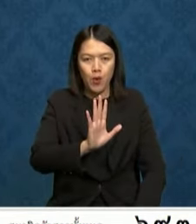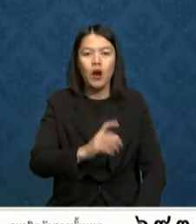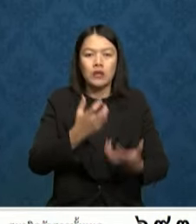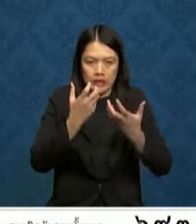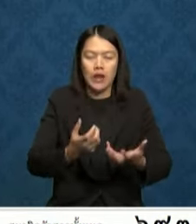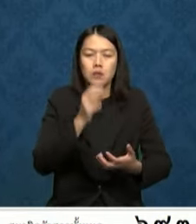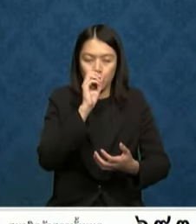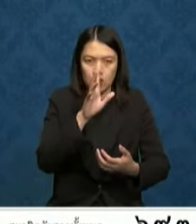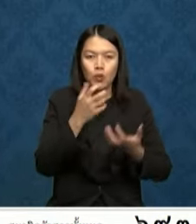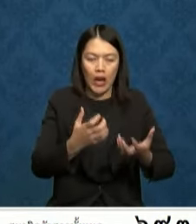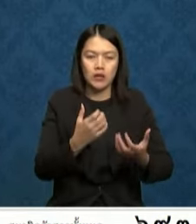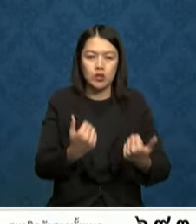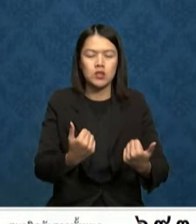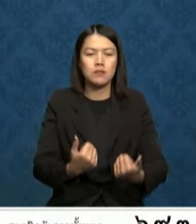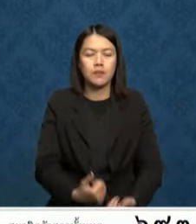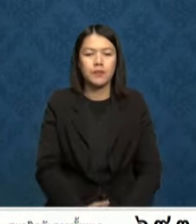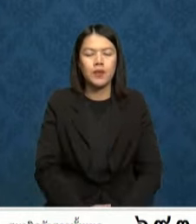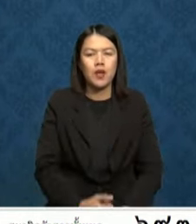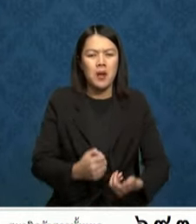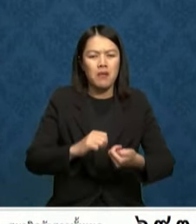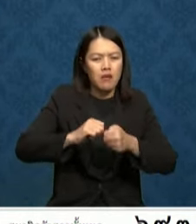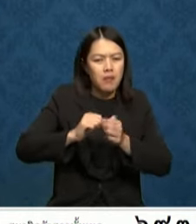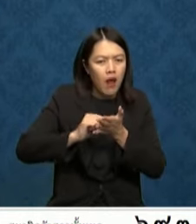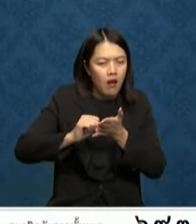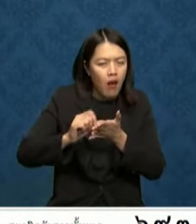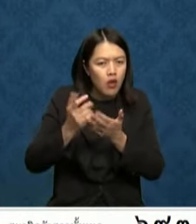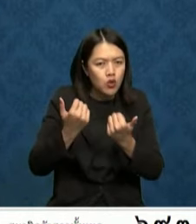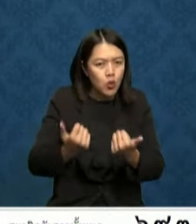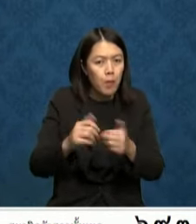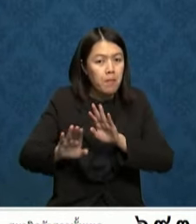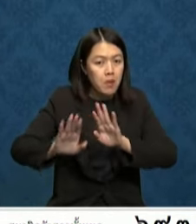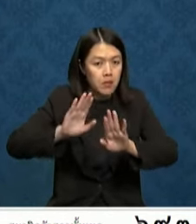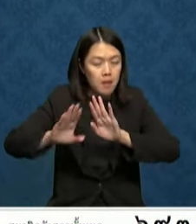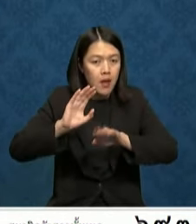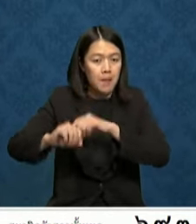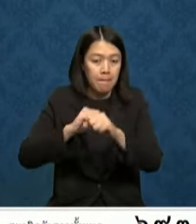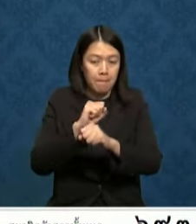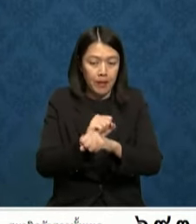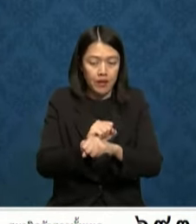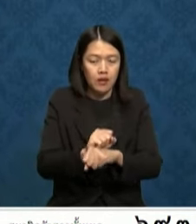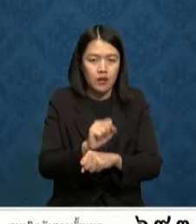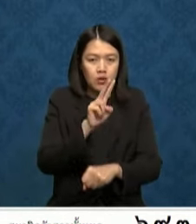เป็นวิกฤตงั้นเวลาเราแก้อะไรในวิกฤตเนี่ยผมก็อยากยกตัวอย่างเปรียบเทียบเว่าปี2000